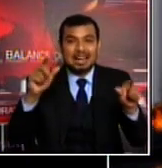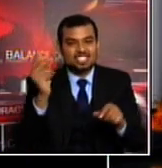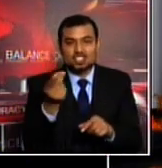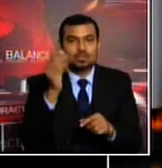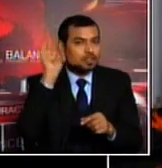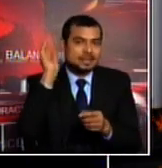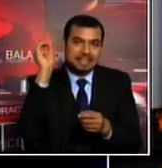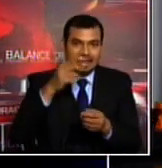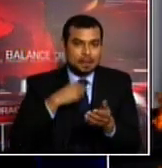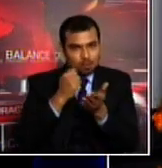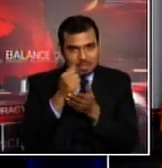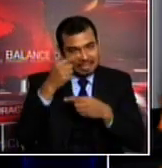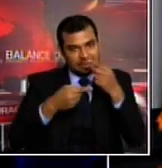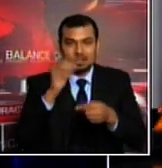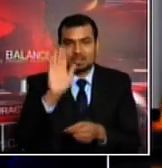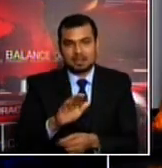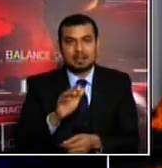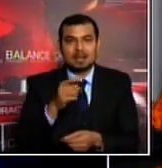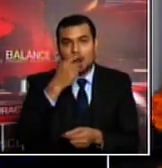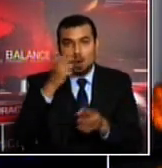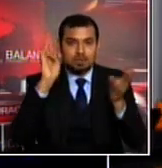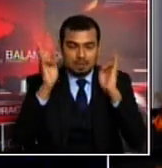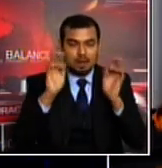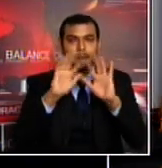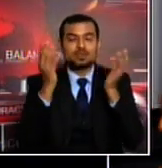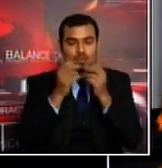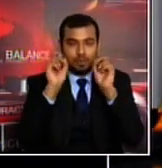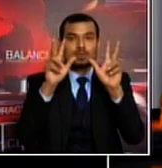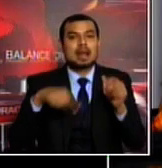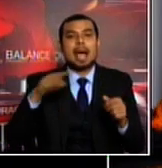समाचार दिने हाम्रो प्रयास निरन्तर जारी रहनेछ। गाउँ